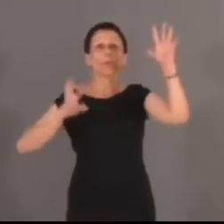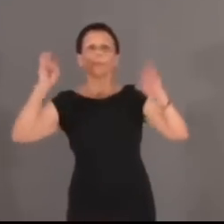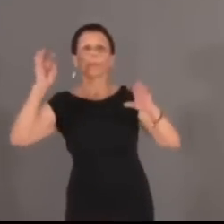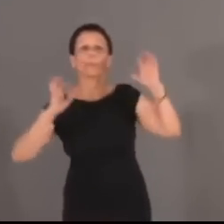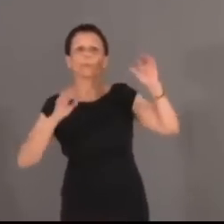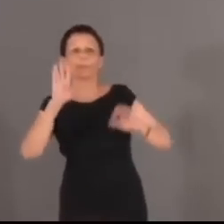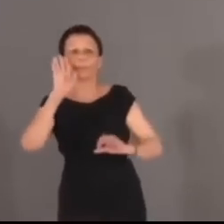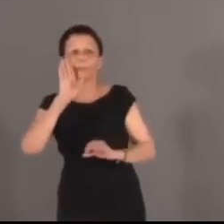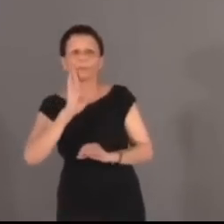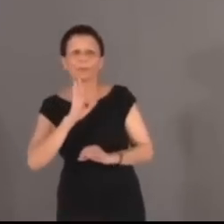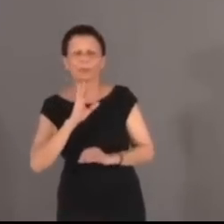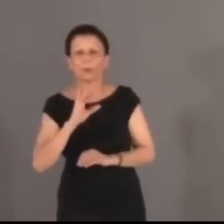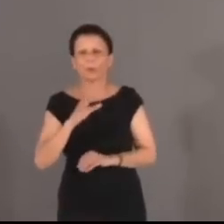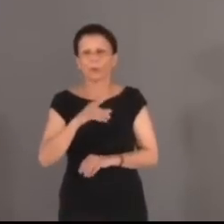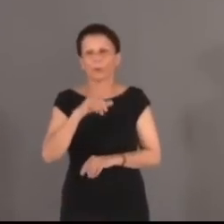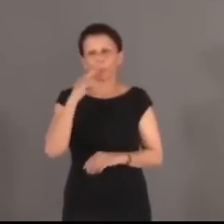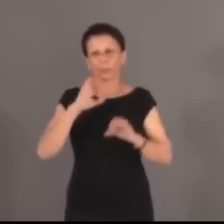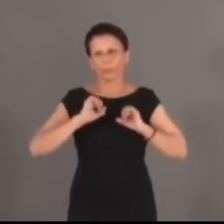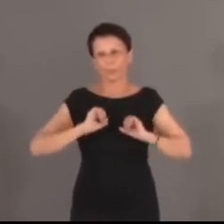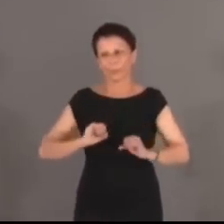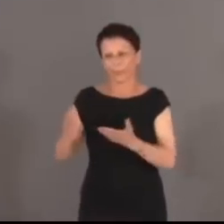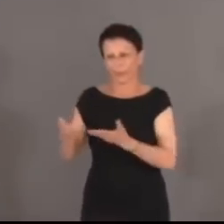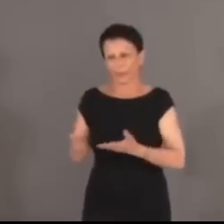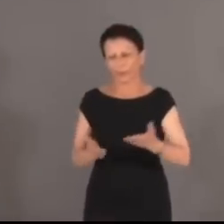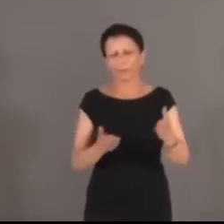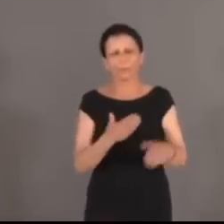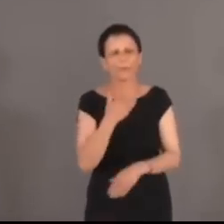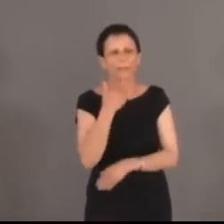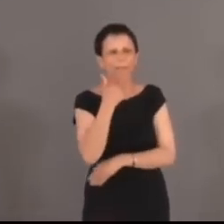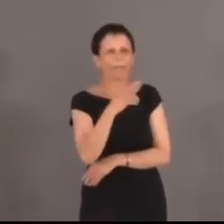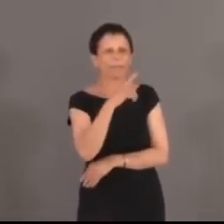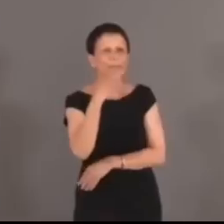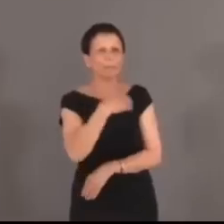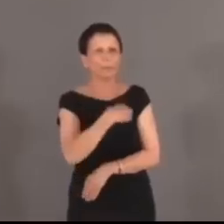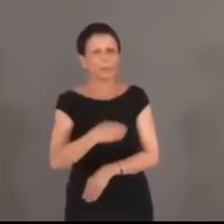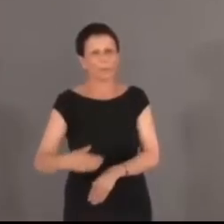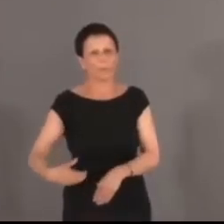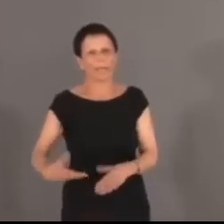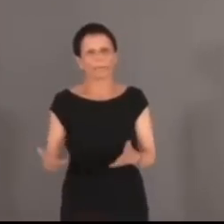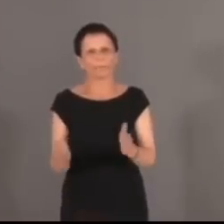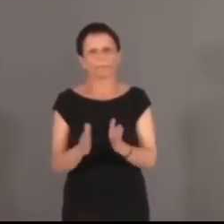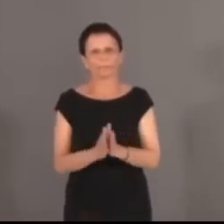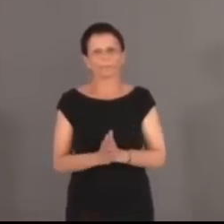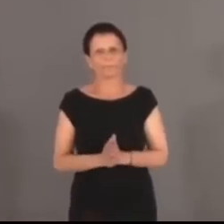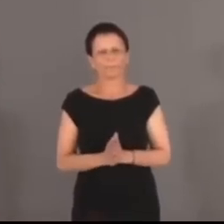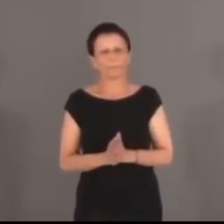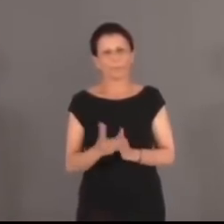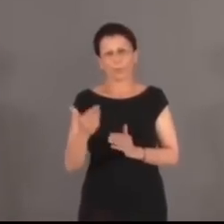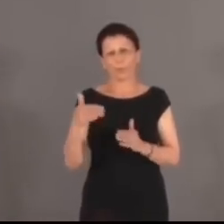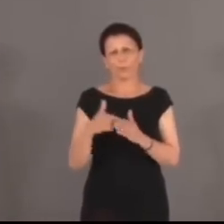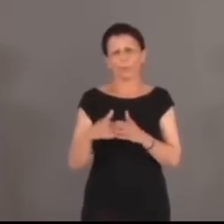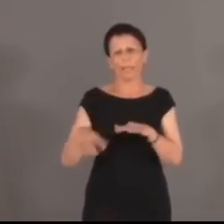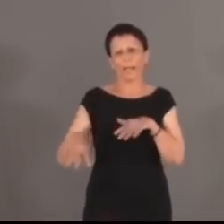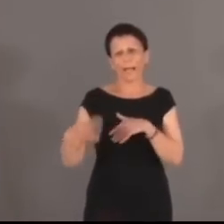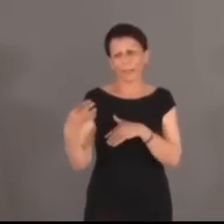Monsieur le sénateur, vous avez la parole. Merci, monsieur le maire. En 2014,